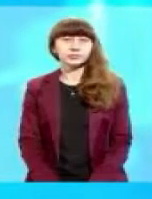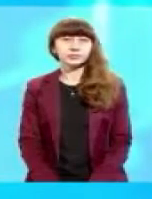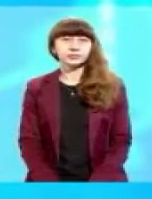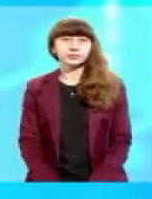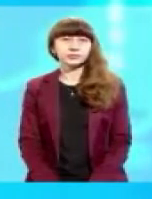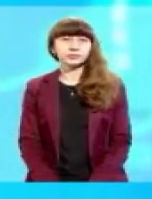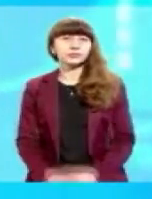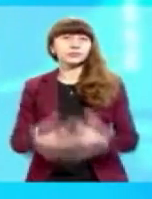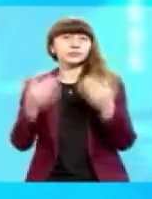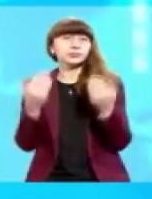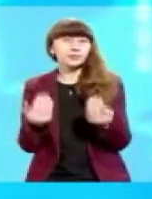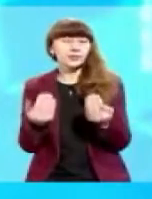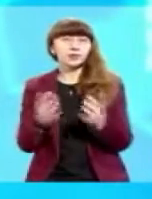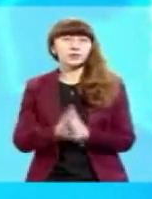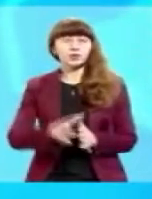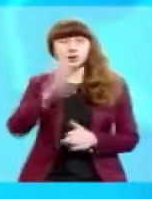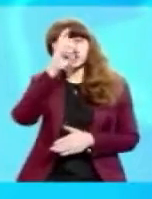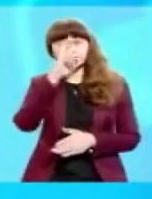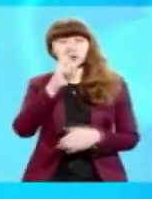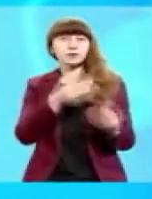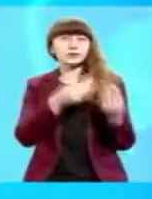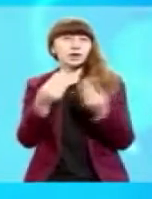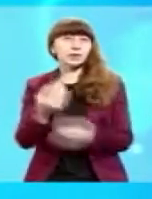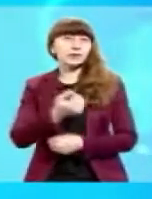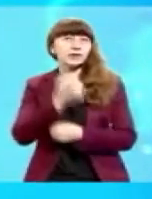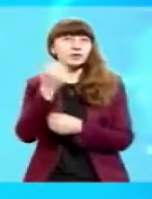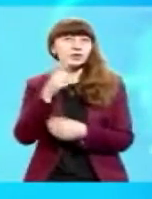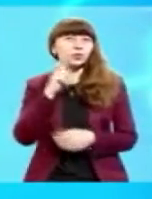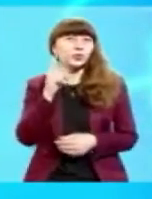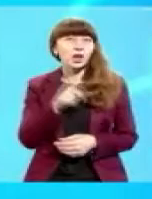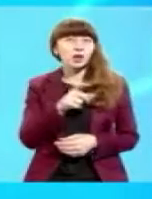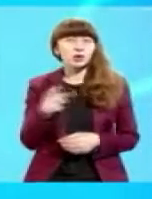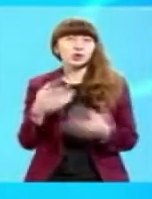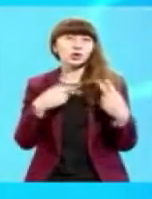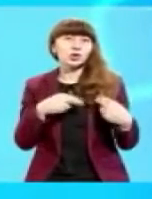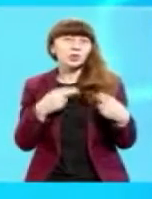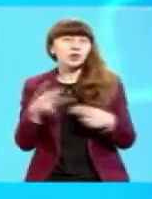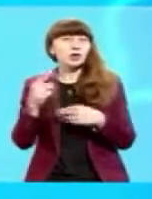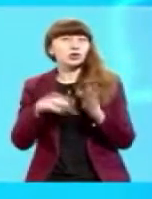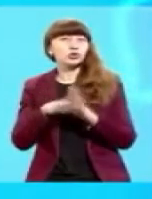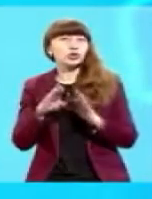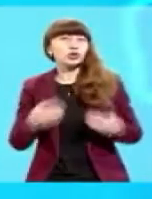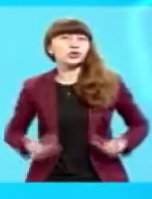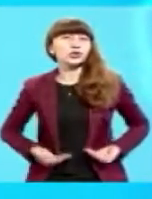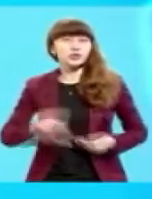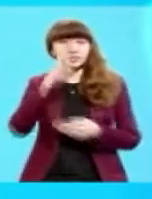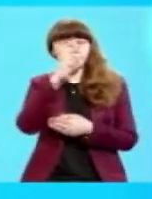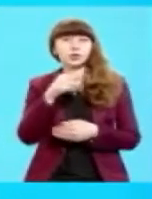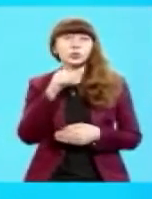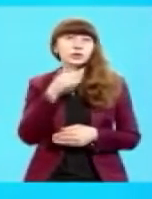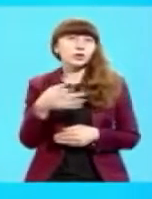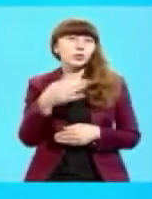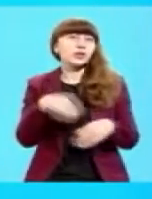Бүгінде ел игілігі үшін еңбек етіп жүрген жастарға мемлекет тарапынан қомақты қолдау көрсетілуде. Қостанай облысы да бұл үрдісті үнсіз